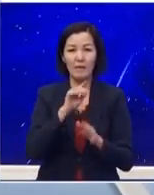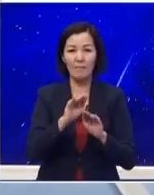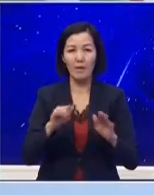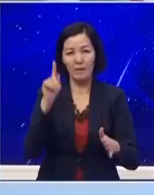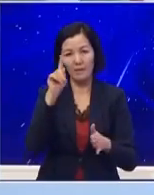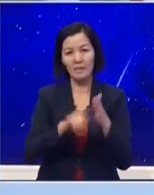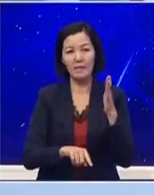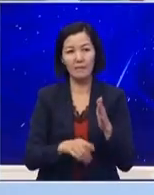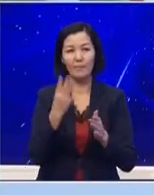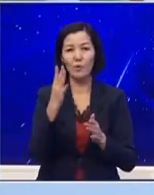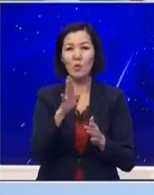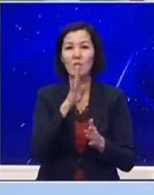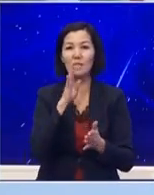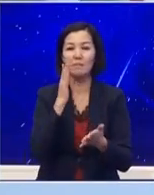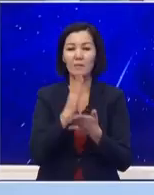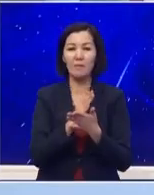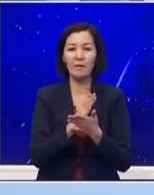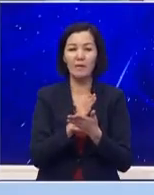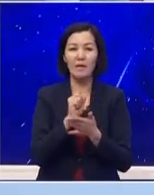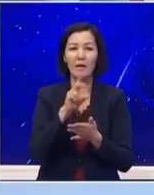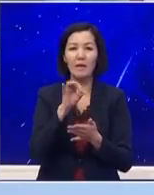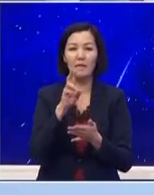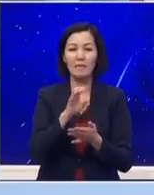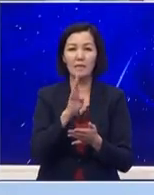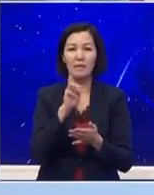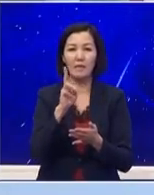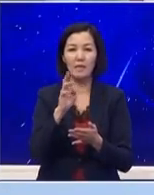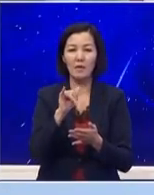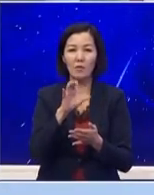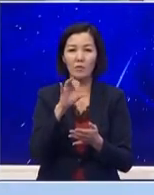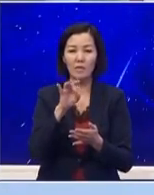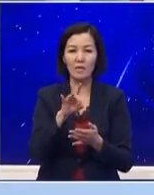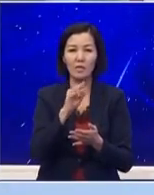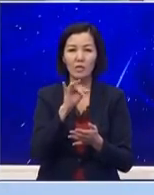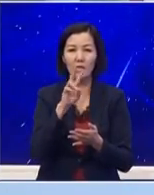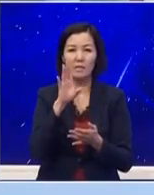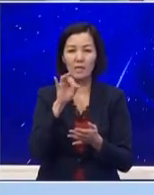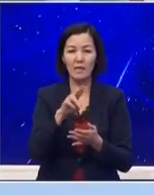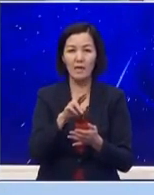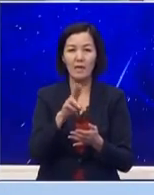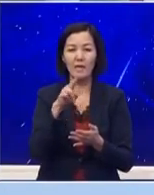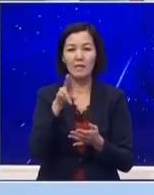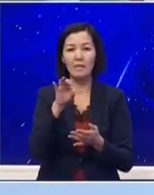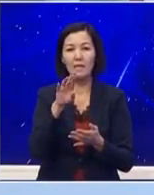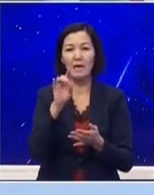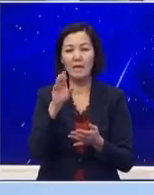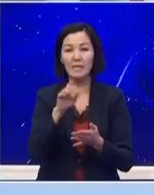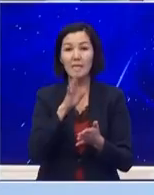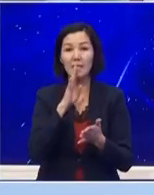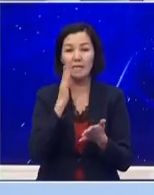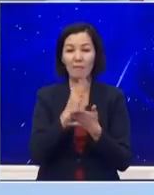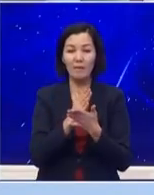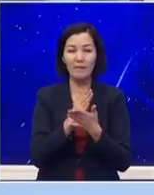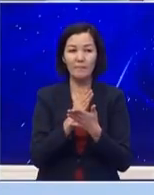сенеді. 4 қызымыз бар: Шамитко Александра, Кәусәр деген қызымыз, Жансая, Диляра деген қыздарымыз бар.